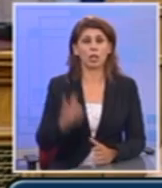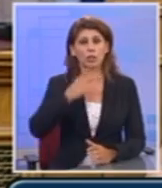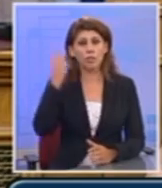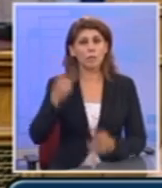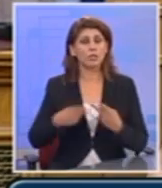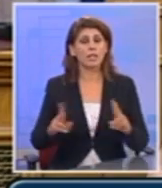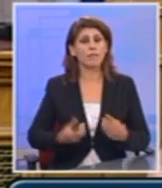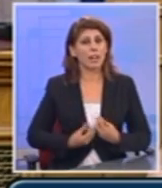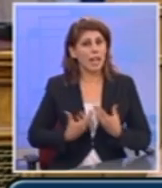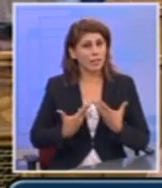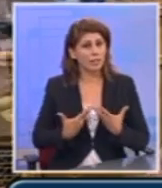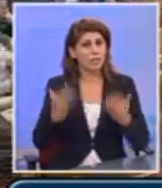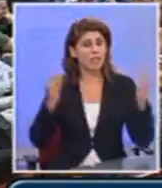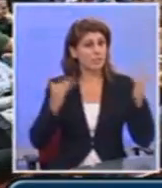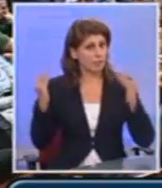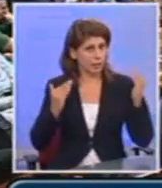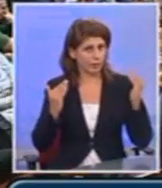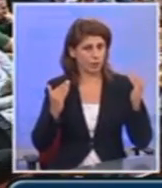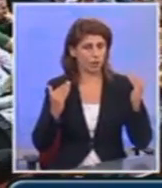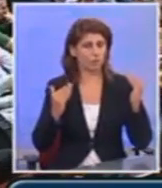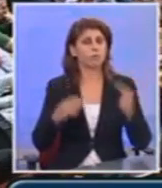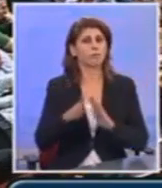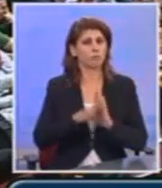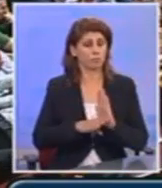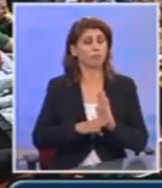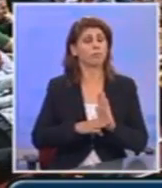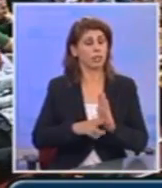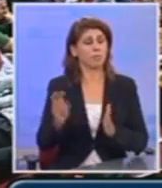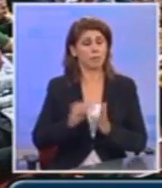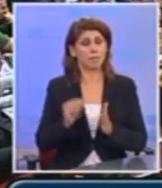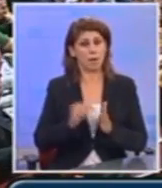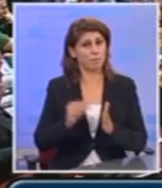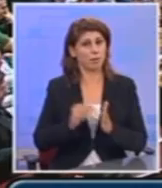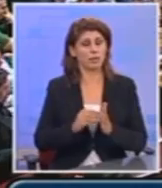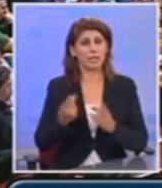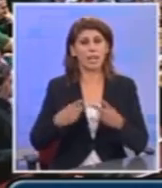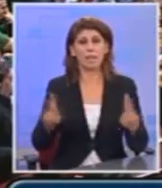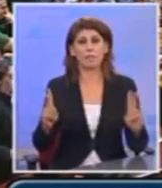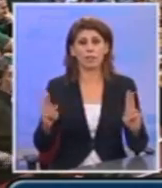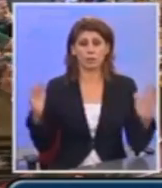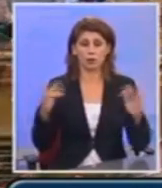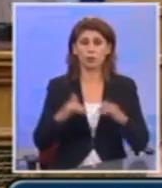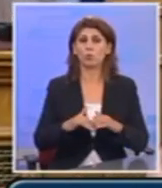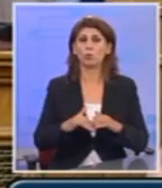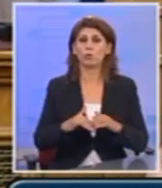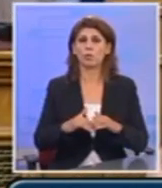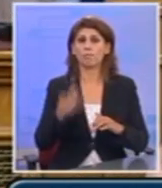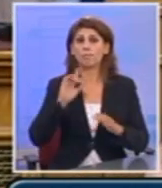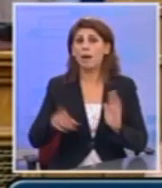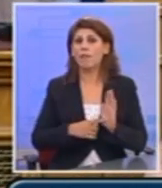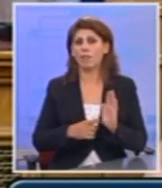ελεύθερης έκφρασης αμφισβητήθηκε συστηματικά και κατά κόρων και η ελευθερία του συνέχισε παραβιάστηκε